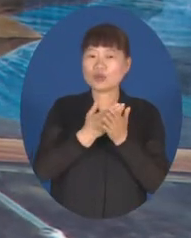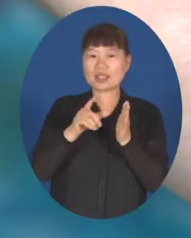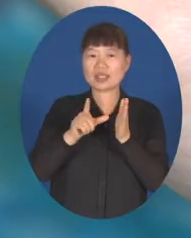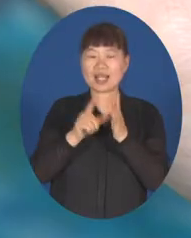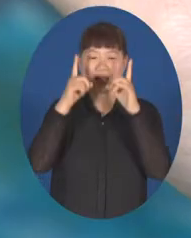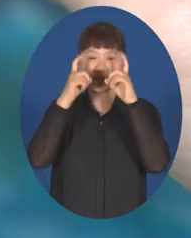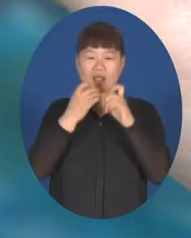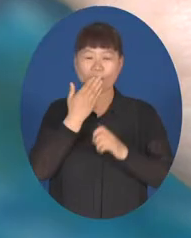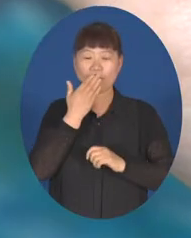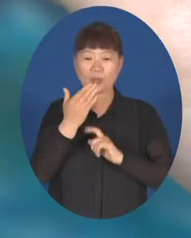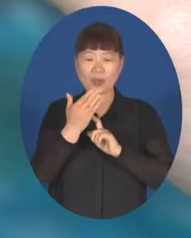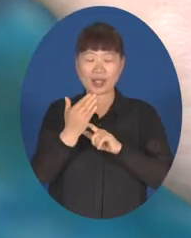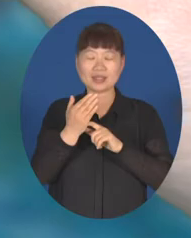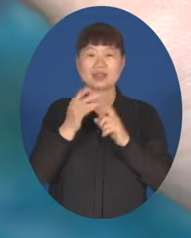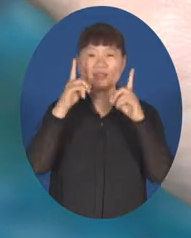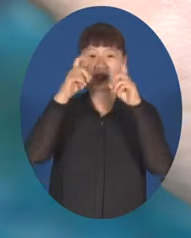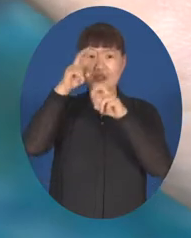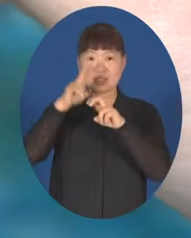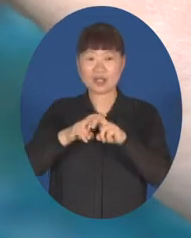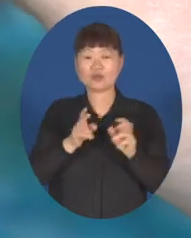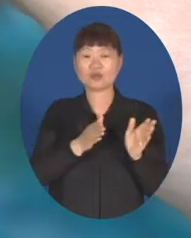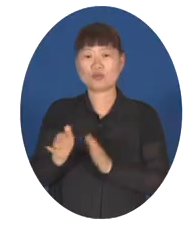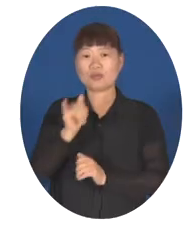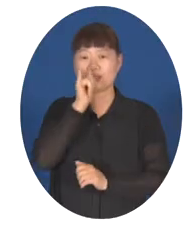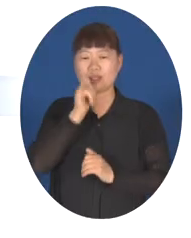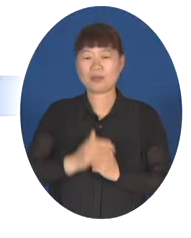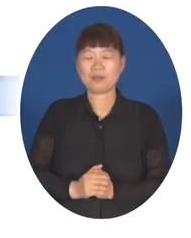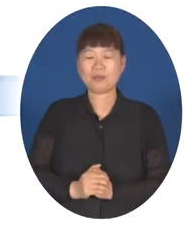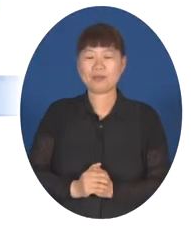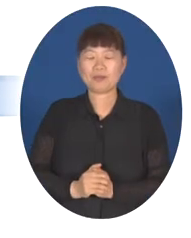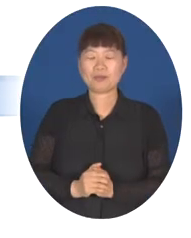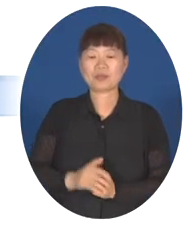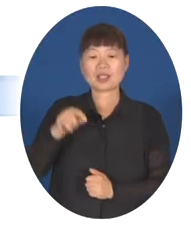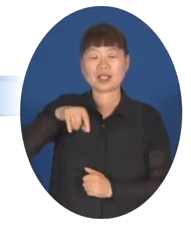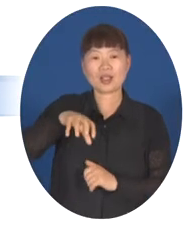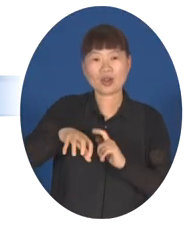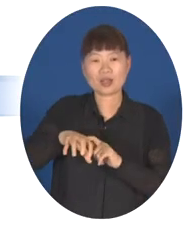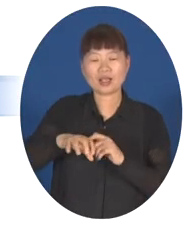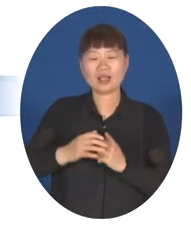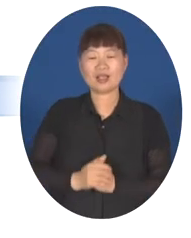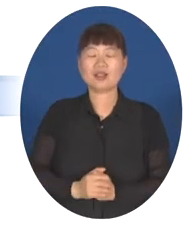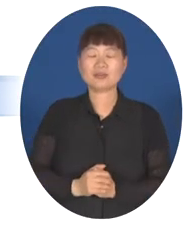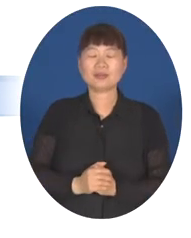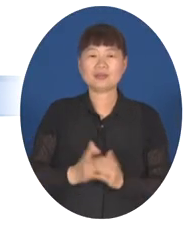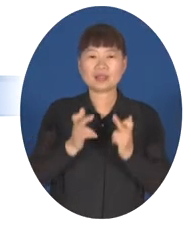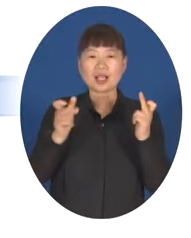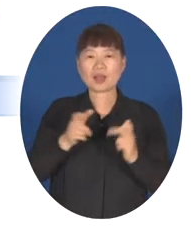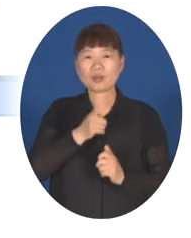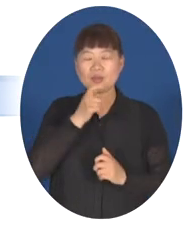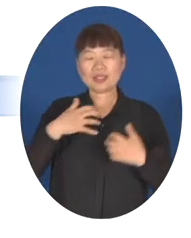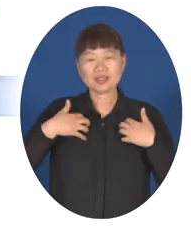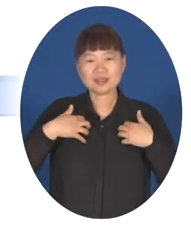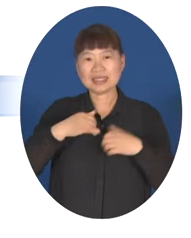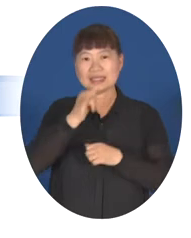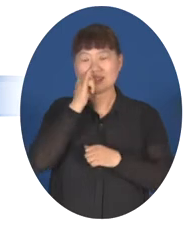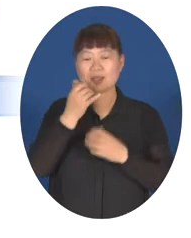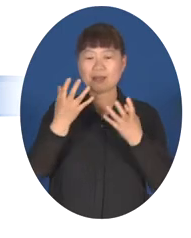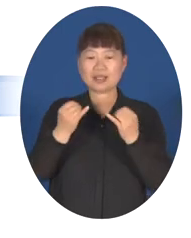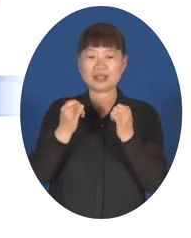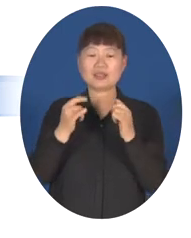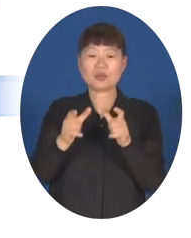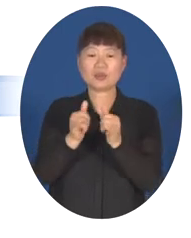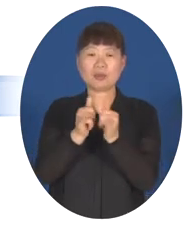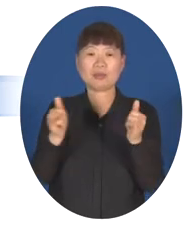트릭아트 포토존 도 준비되어 있습니다 8 반감 방 배너 황달과 물과 훌륭히 묻어 마음은 번